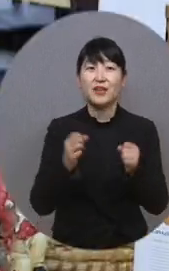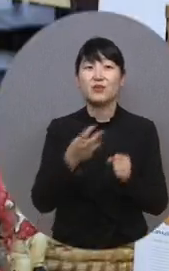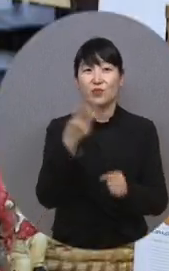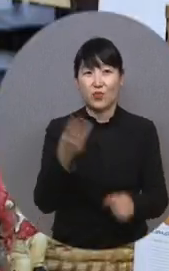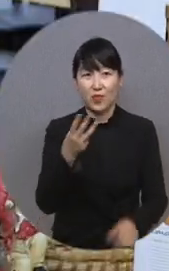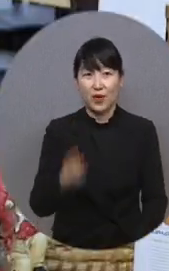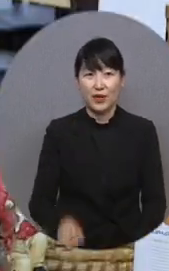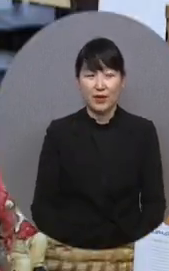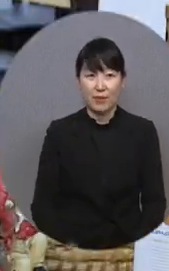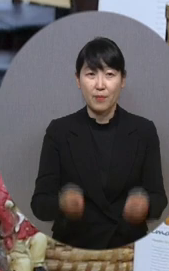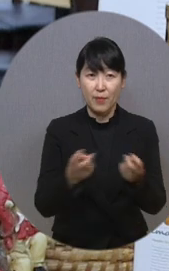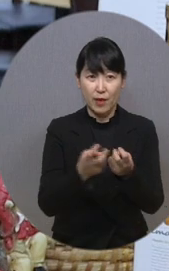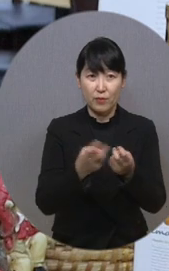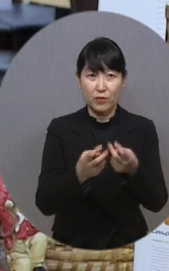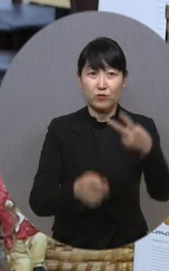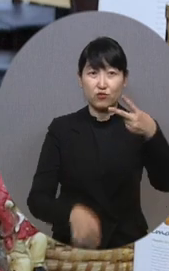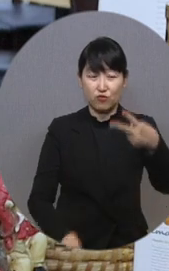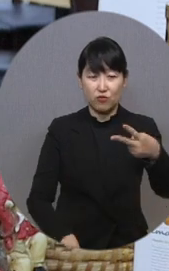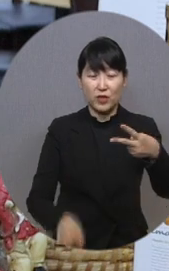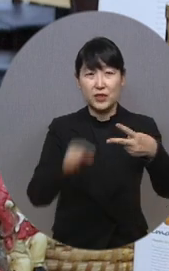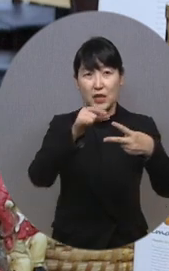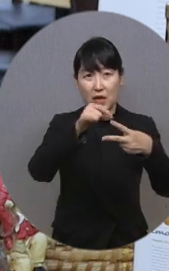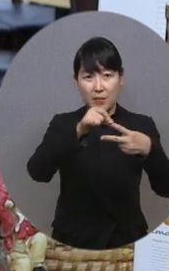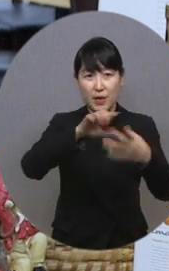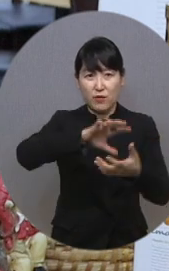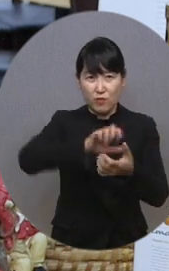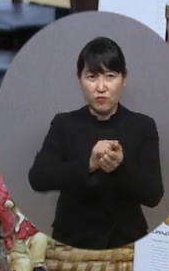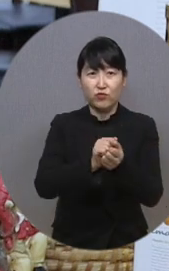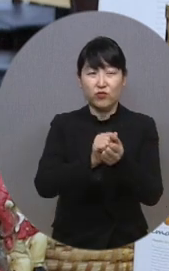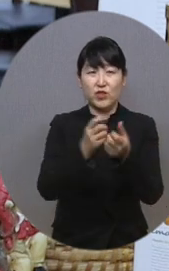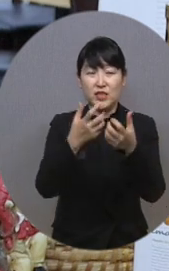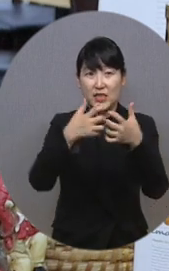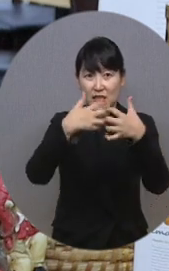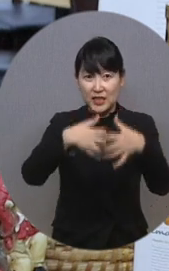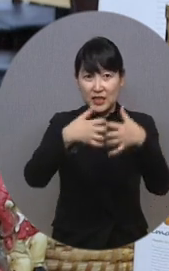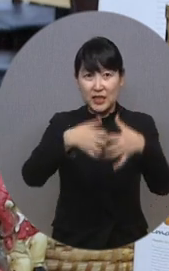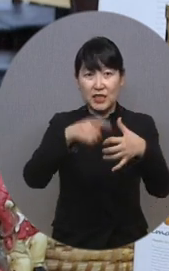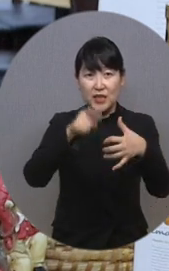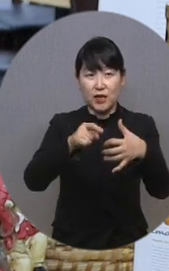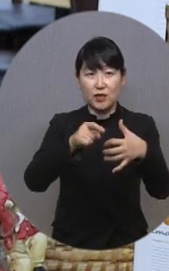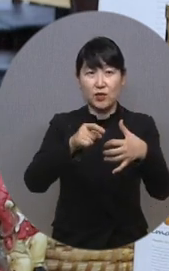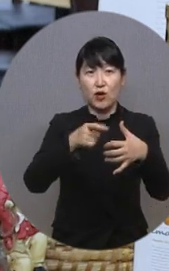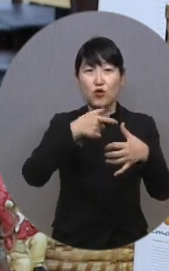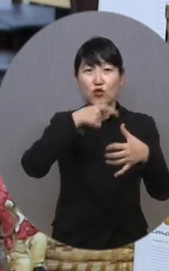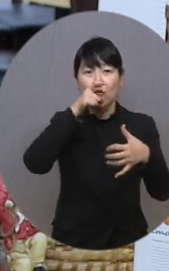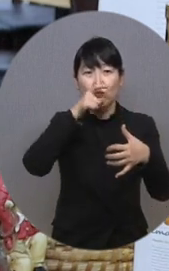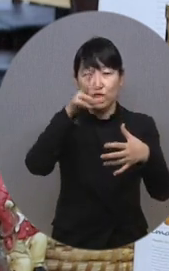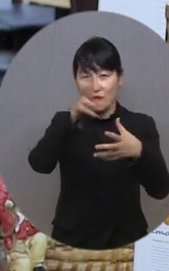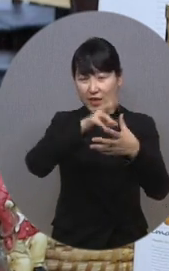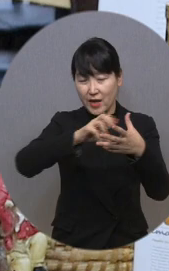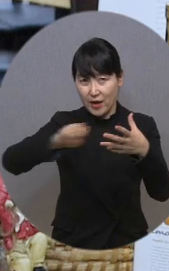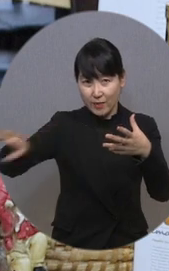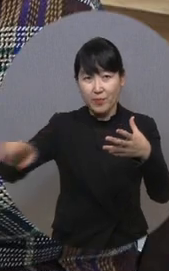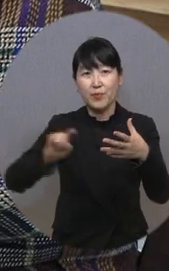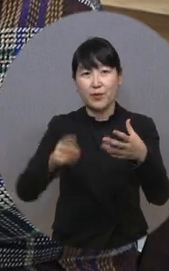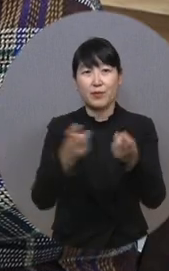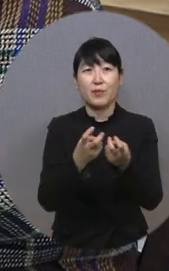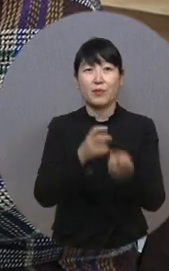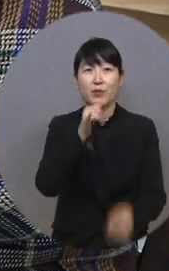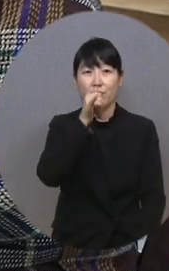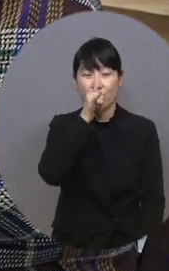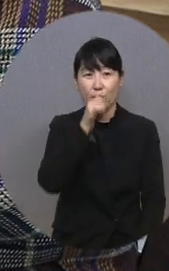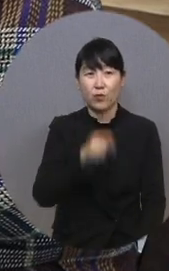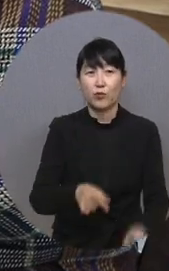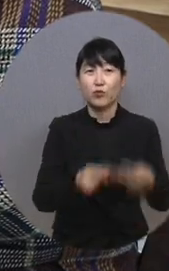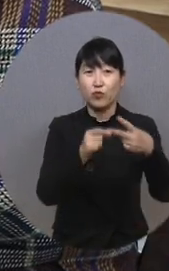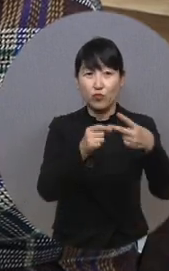방법이 있는데 네. 농축기를 이용해서 인위적으로 기계로 수분을 제거하는 방법이 있고 네. 그 다음에